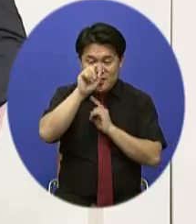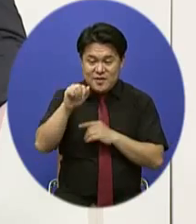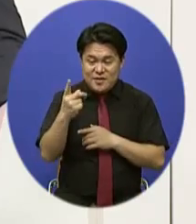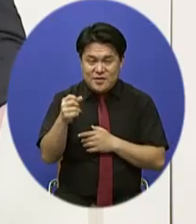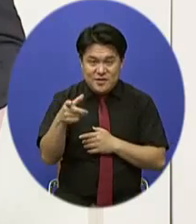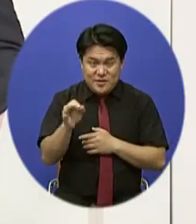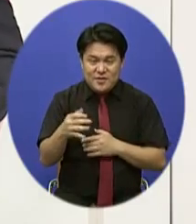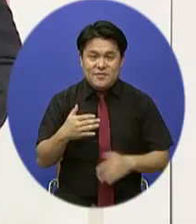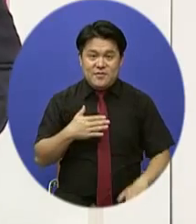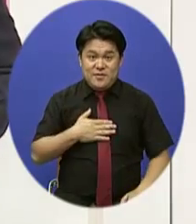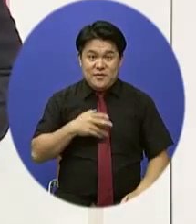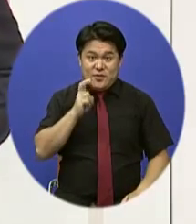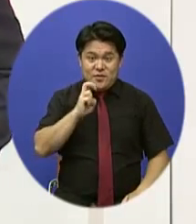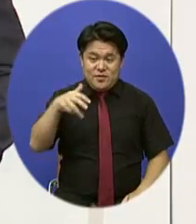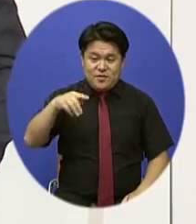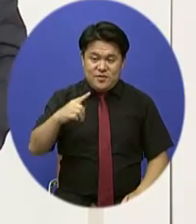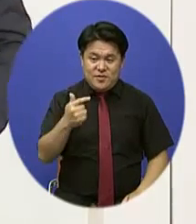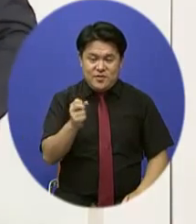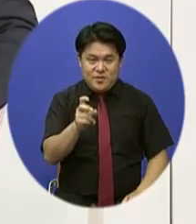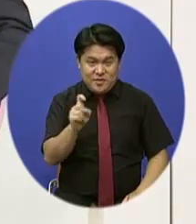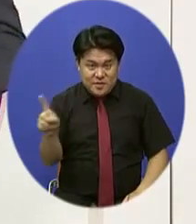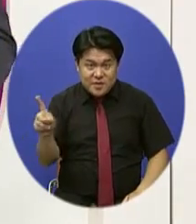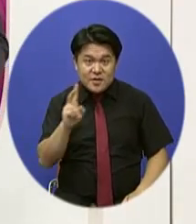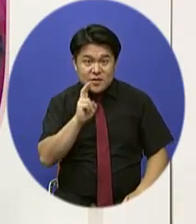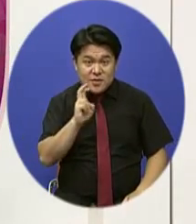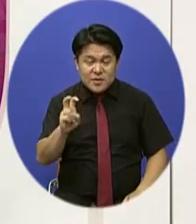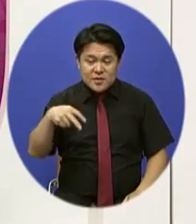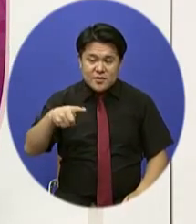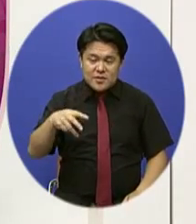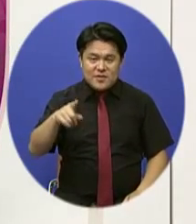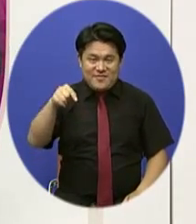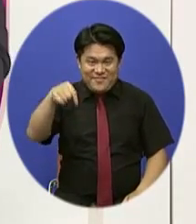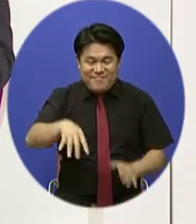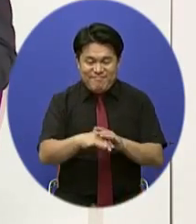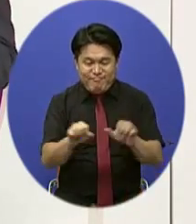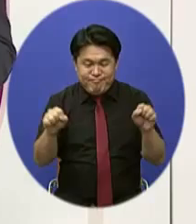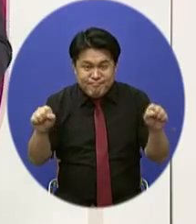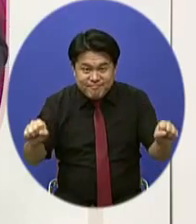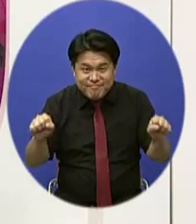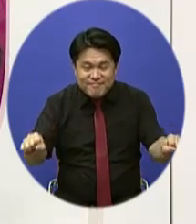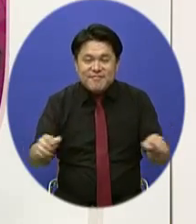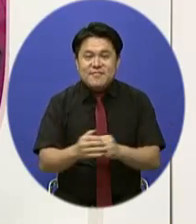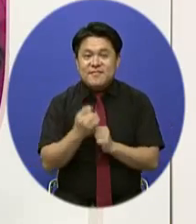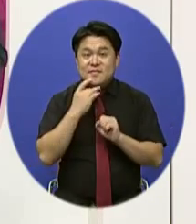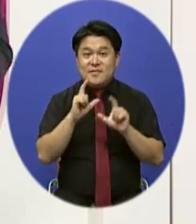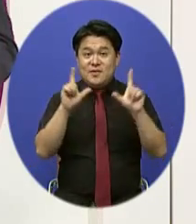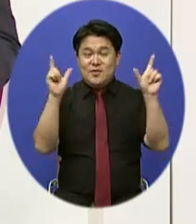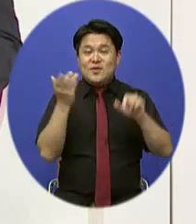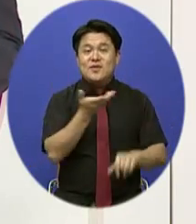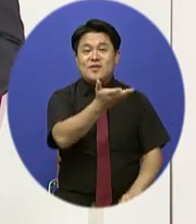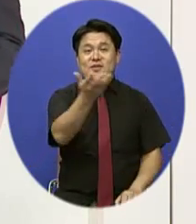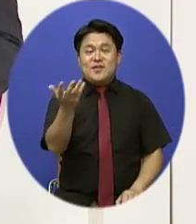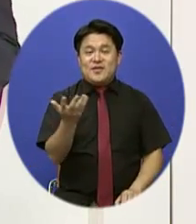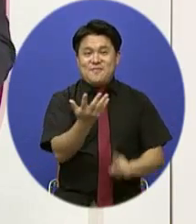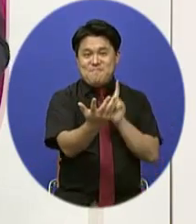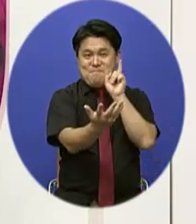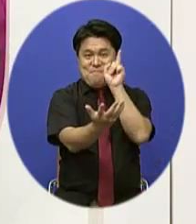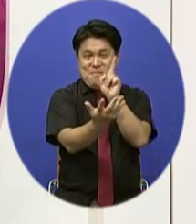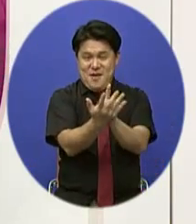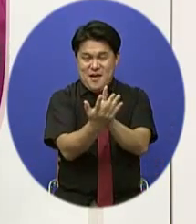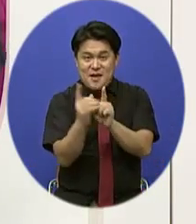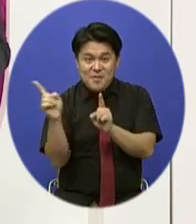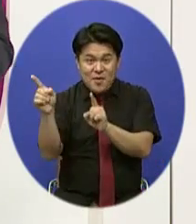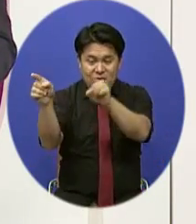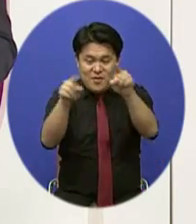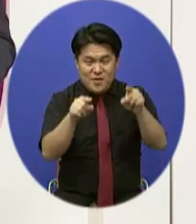서정우 인사드립니다. 안녕하세요. 안녕하셨어요. 자, 매주 화요일이면 여러분 곁으로 어김없이